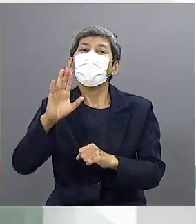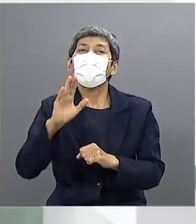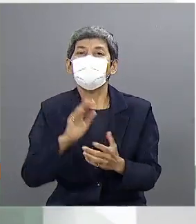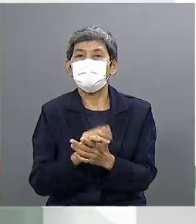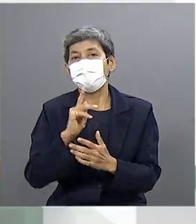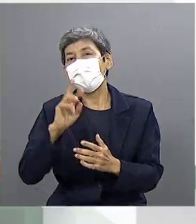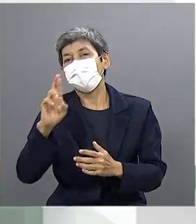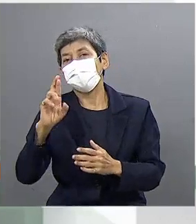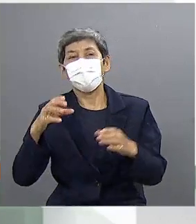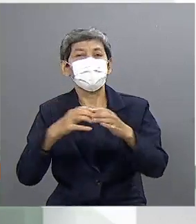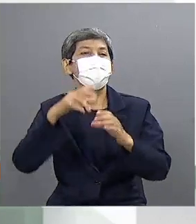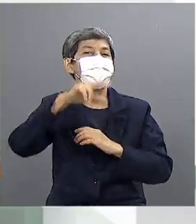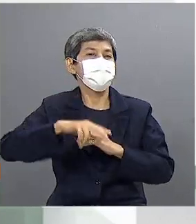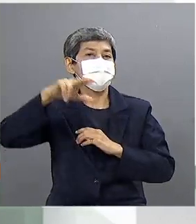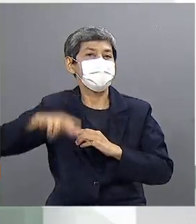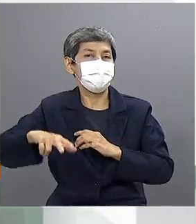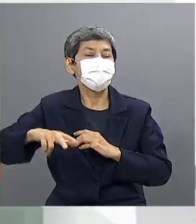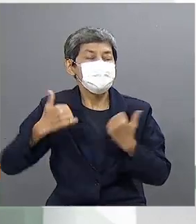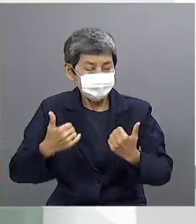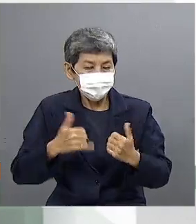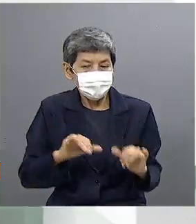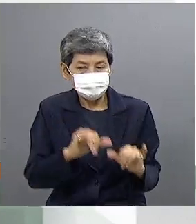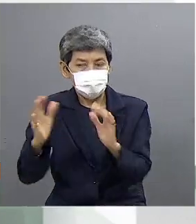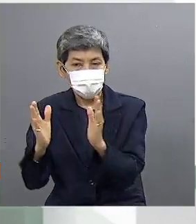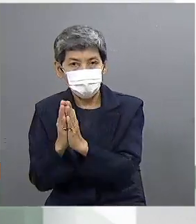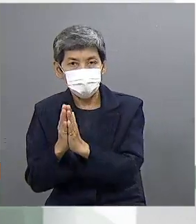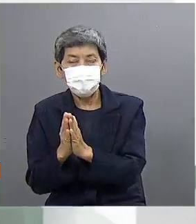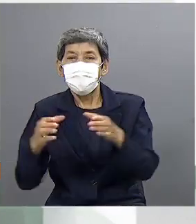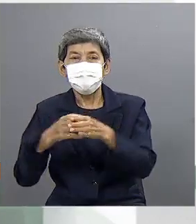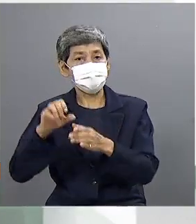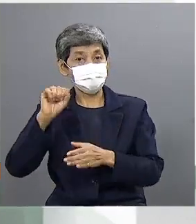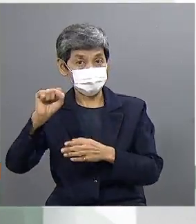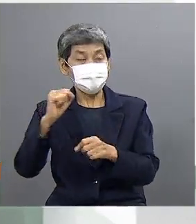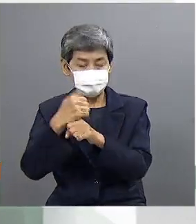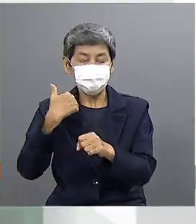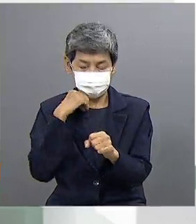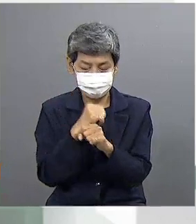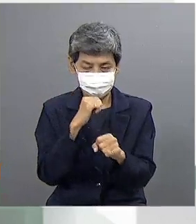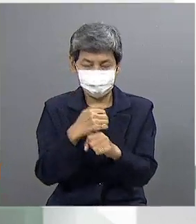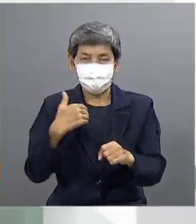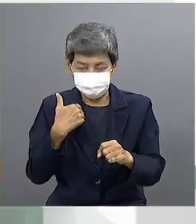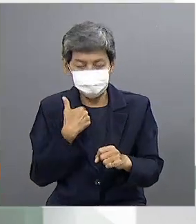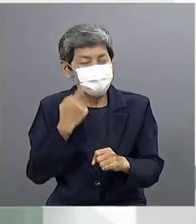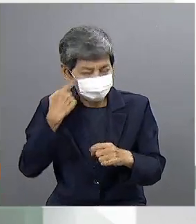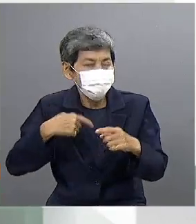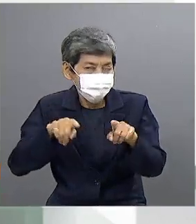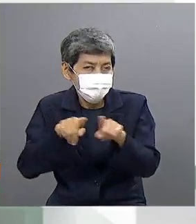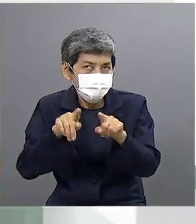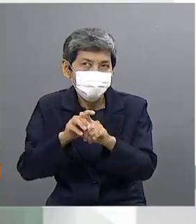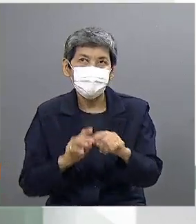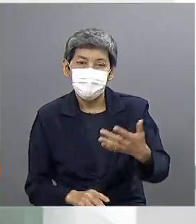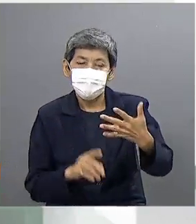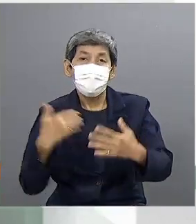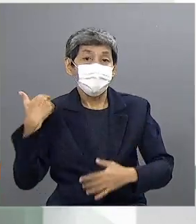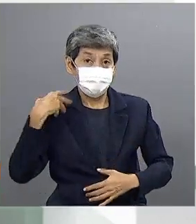รรคเพื่อไทยแต่ตอนนี้ก็ย้ายไปอยู่ไทยสร้างไทยดังนั้นนัยยะในทางการเมืองก็คงจะเป็นเนื้อเดียวกันมีนบุรีแต่เดิมเป็น